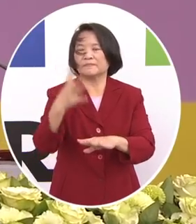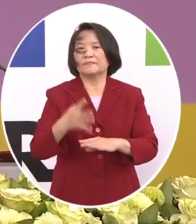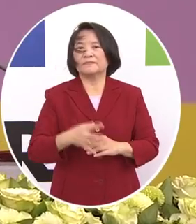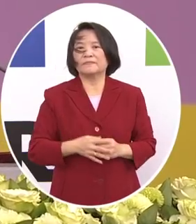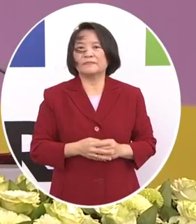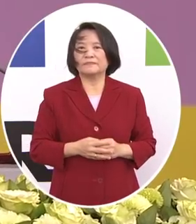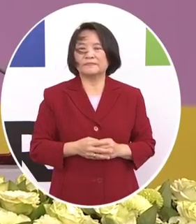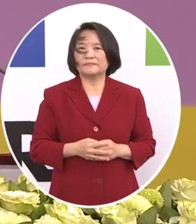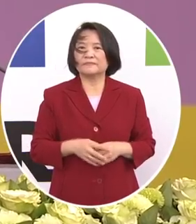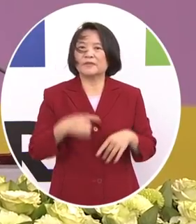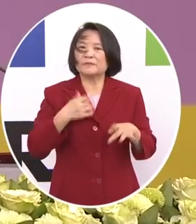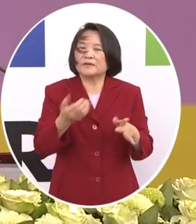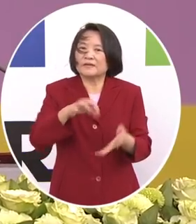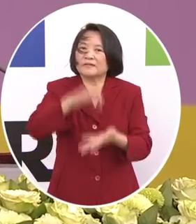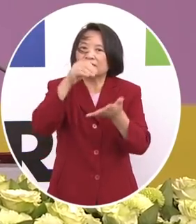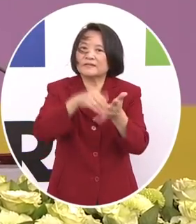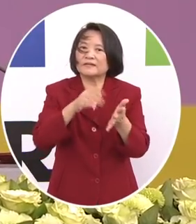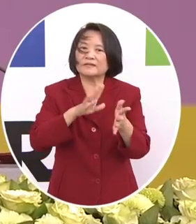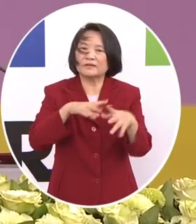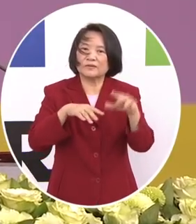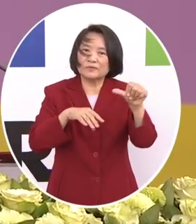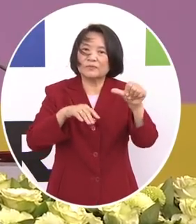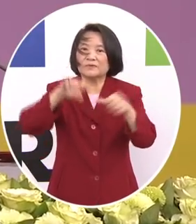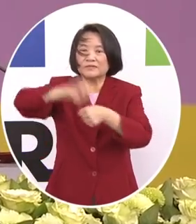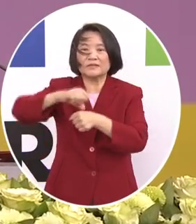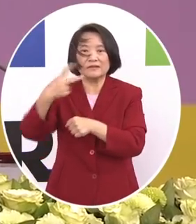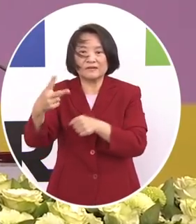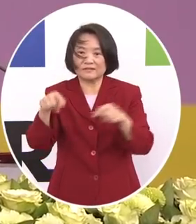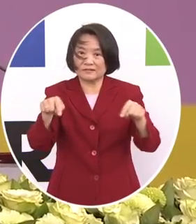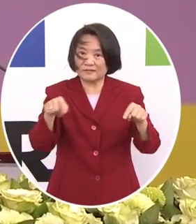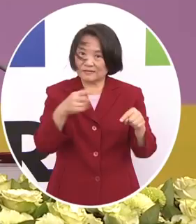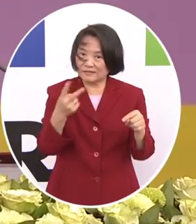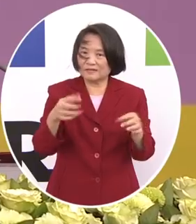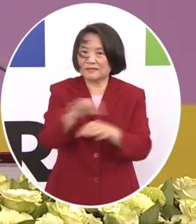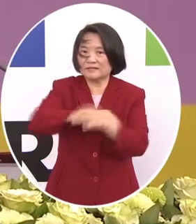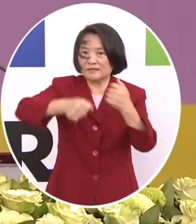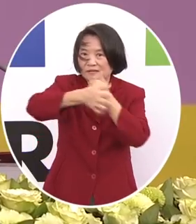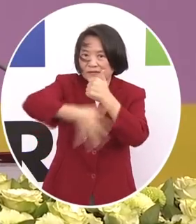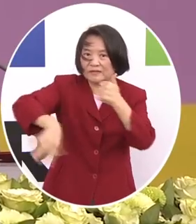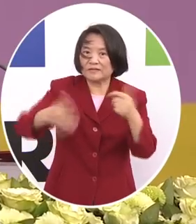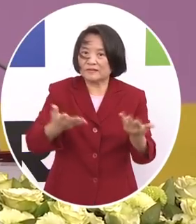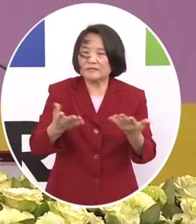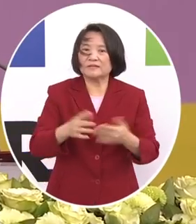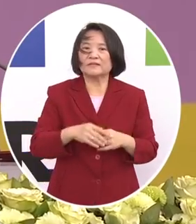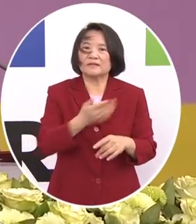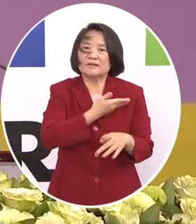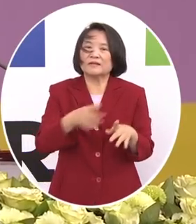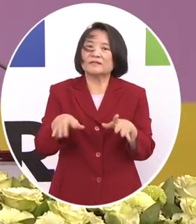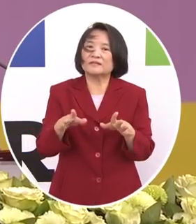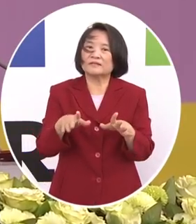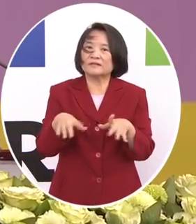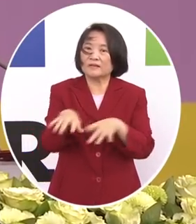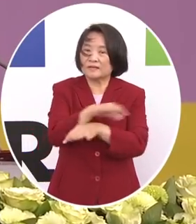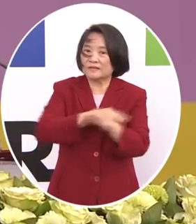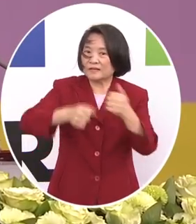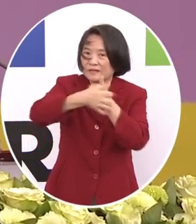当中，五加二产业创新计划已经有效驱动产业升级转型，导入智慧制